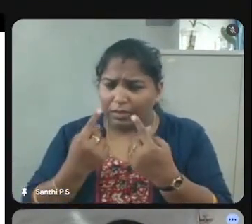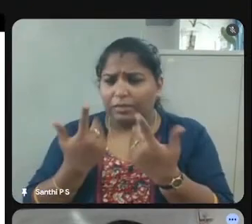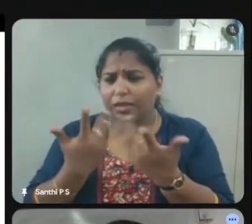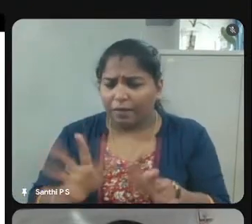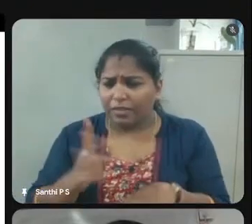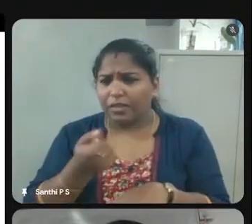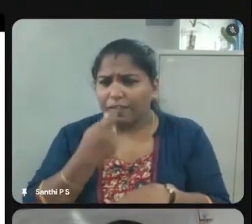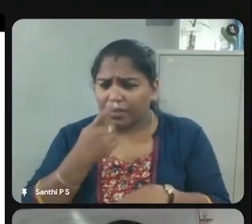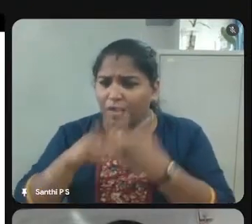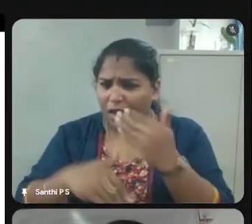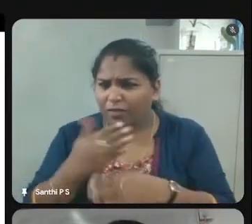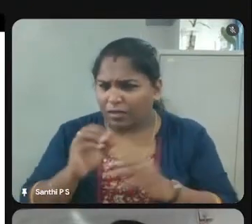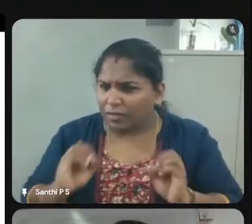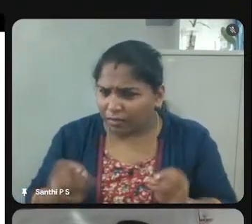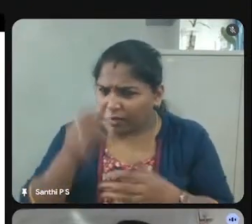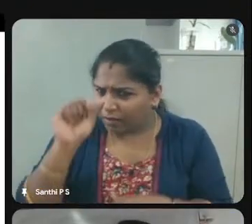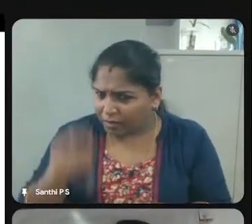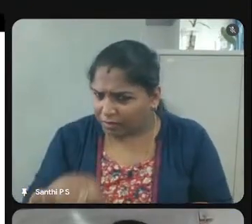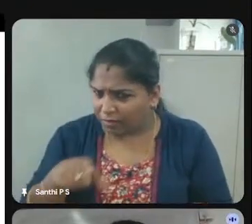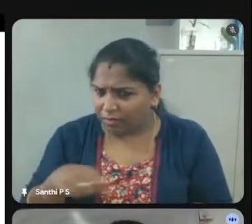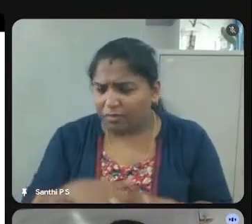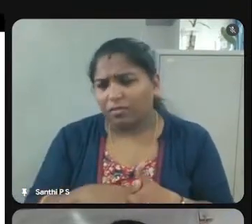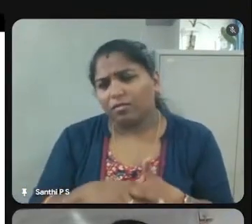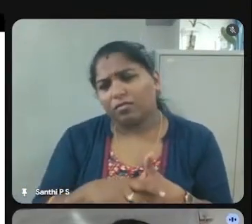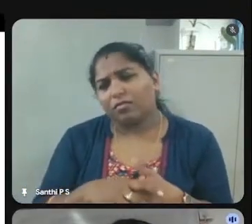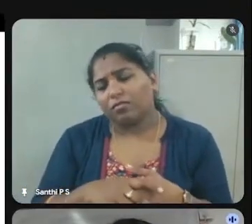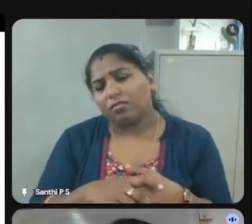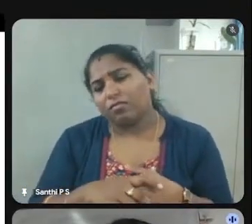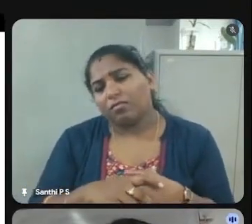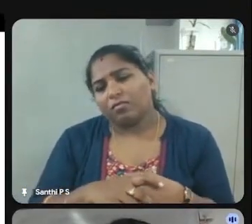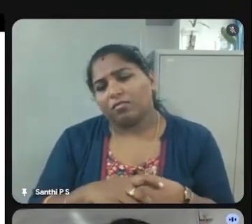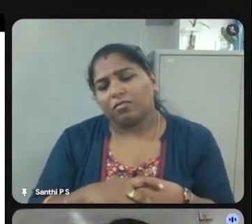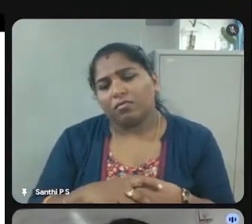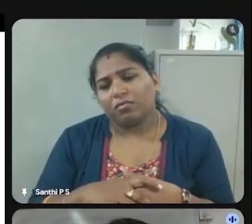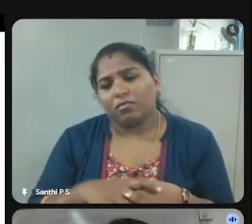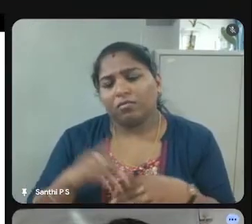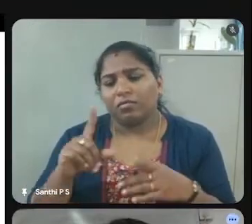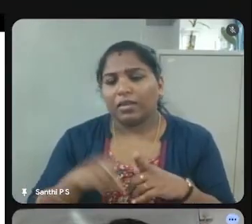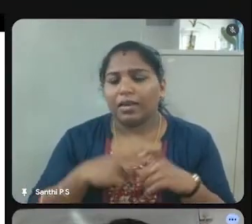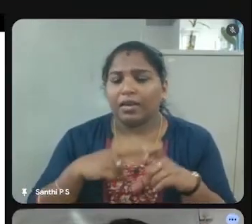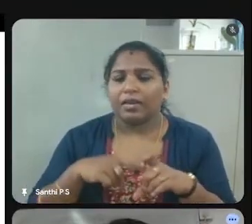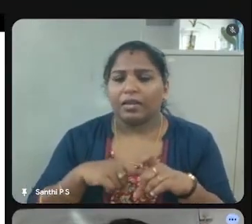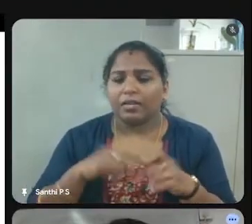തുടങ്ങിയത്? ആണ്. അതെ. ഓക്കെ. ജീന, എന്തെങ്കിലും അഡ്വൈസ് ഉണ്ടോ?